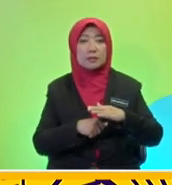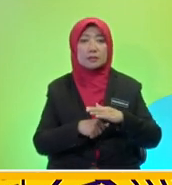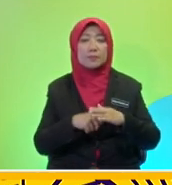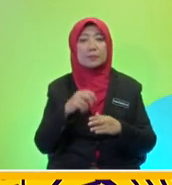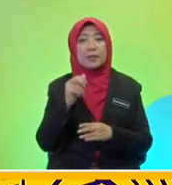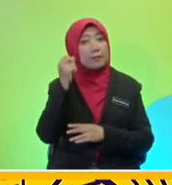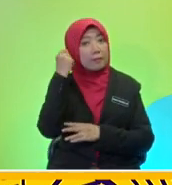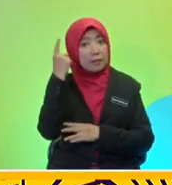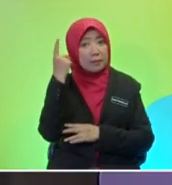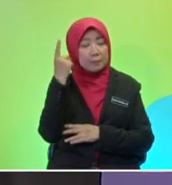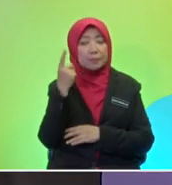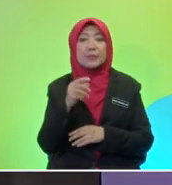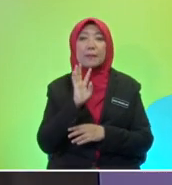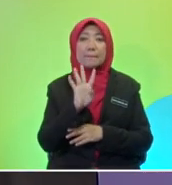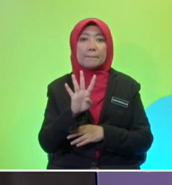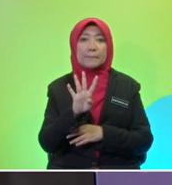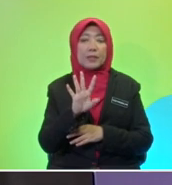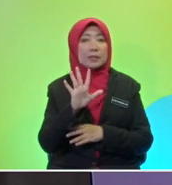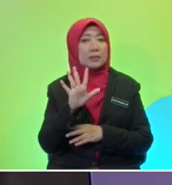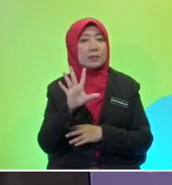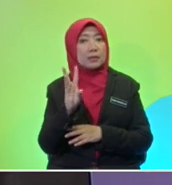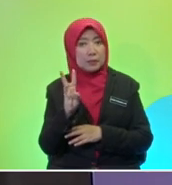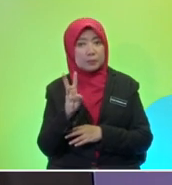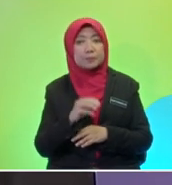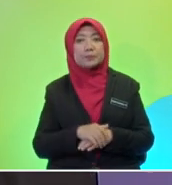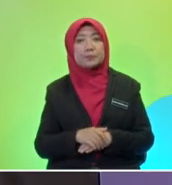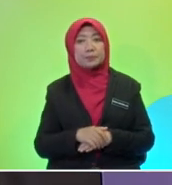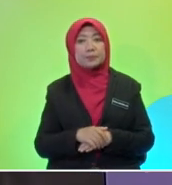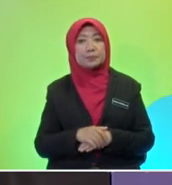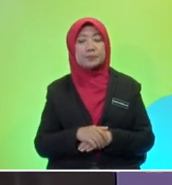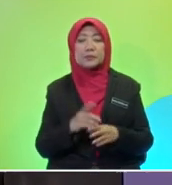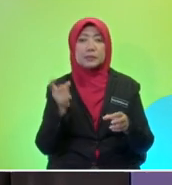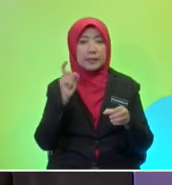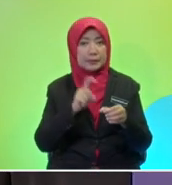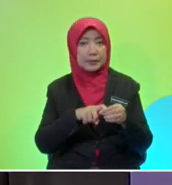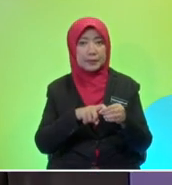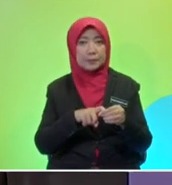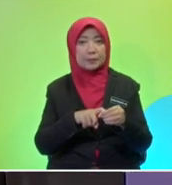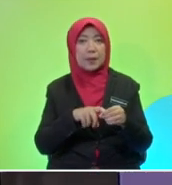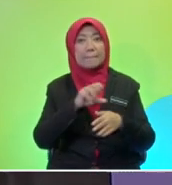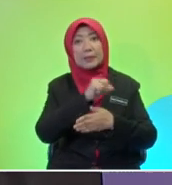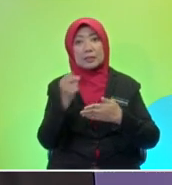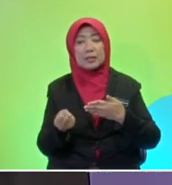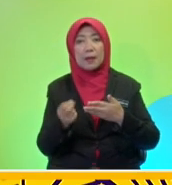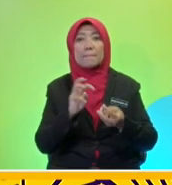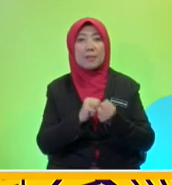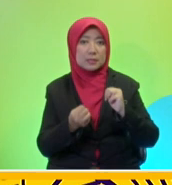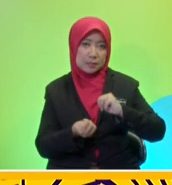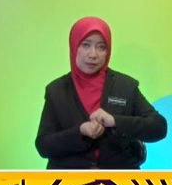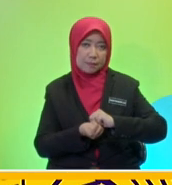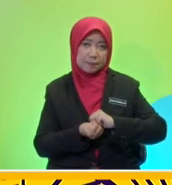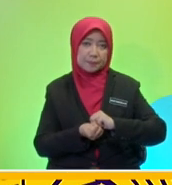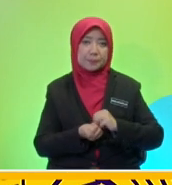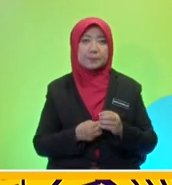kefahaman oke yang keempat kelima keenam satunya lagi Oke keempat ini berkaitan dengan boleh misalkan masalah aplikasi